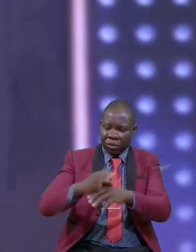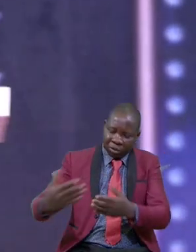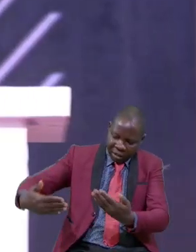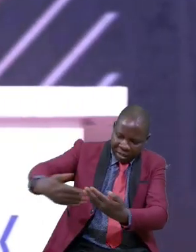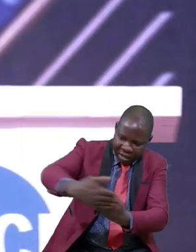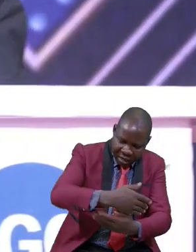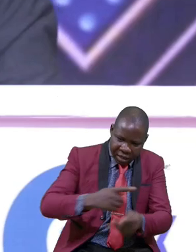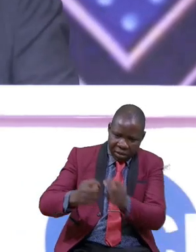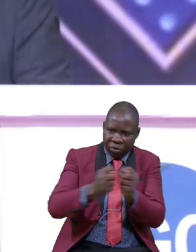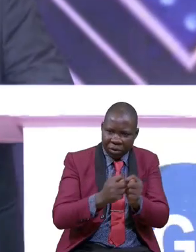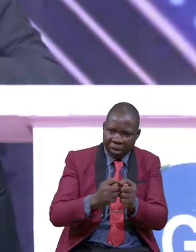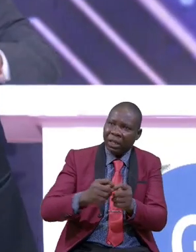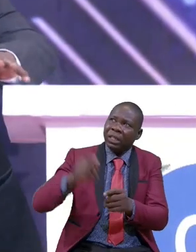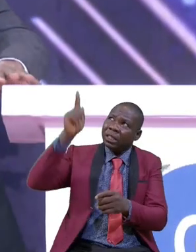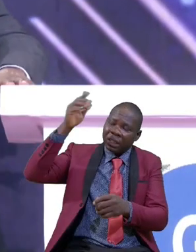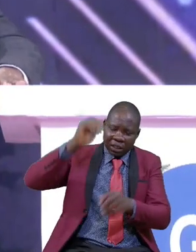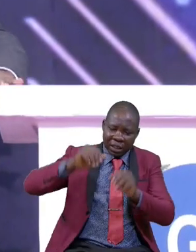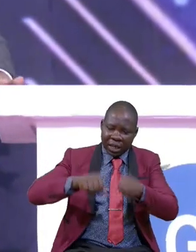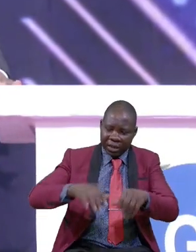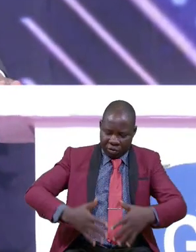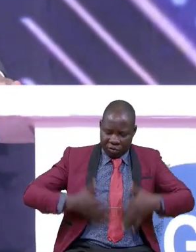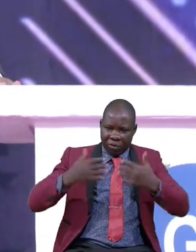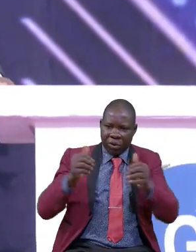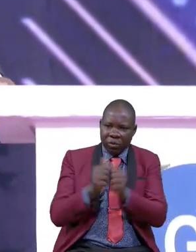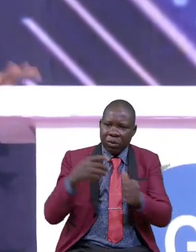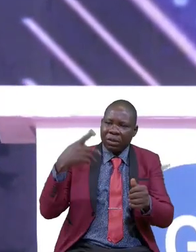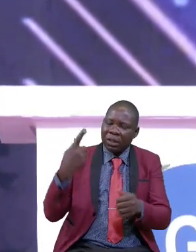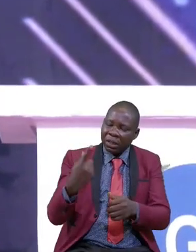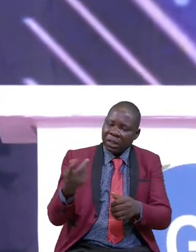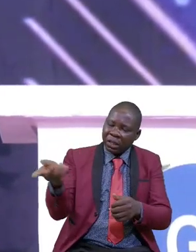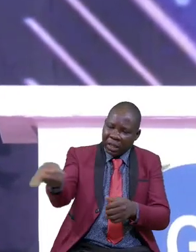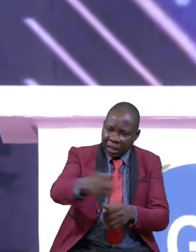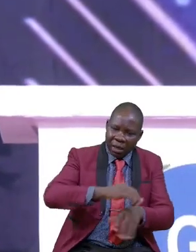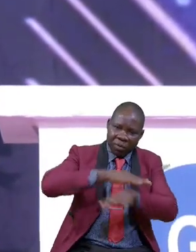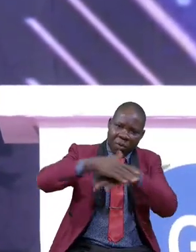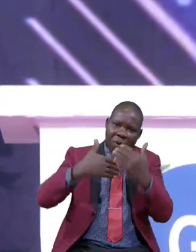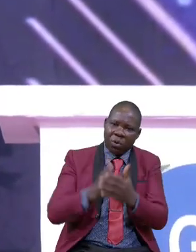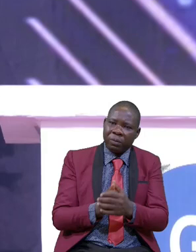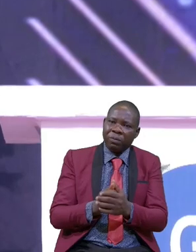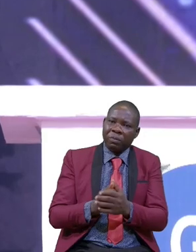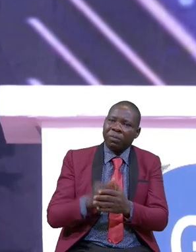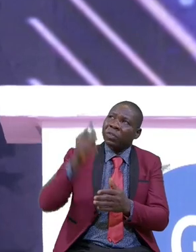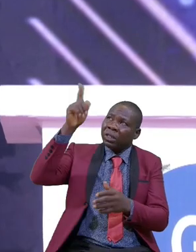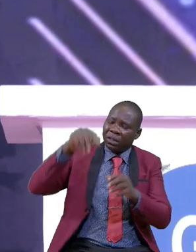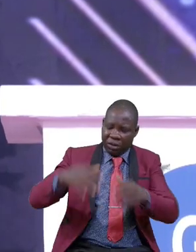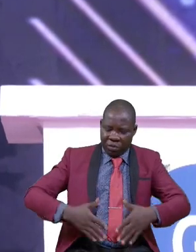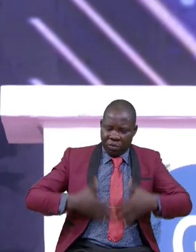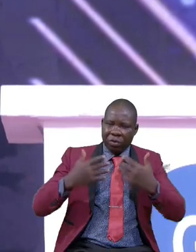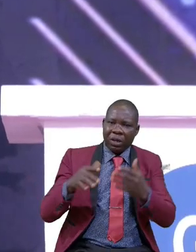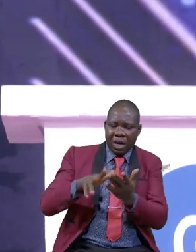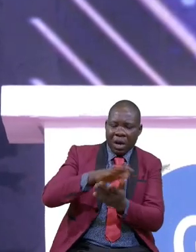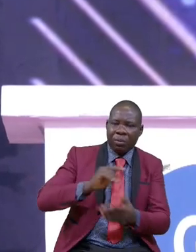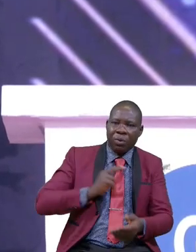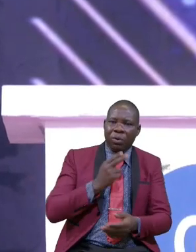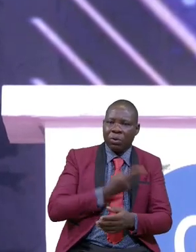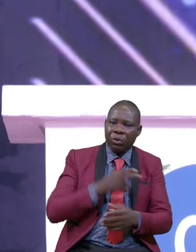cette église. Il peut demeurer dans toute une dénomination. Il demeure parmi nous. Il peut aussi habiter